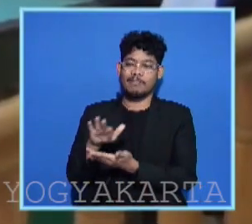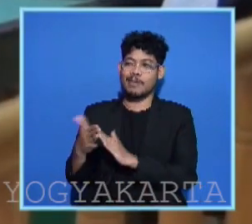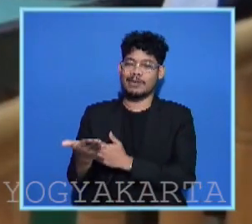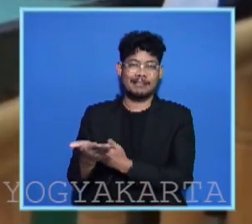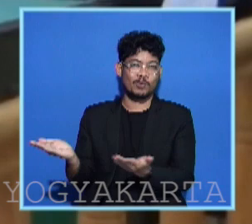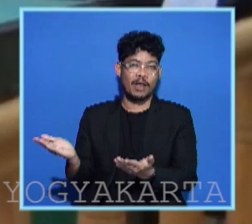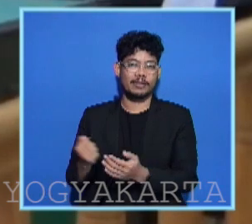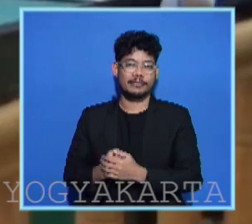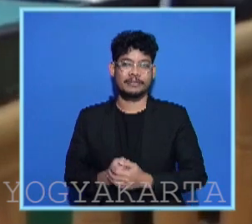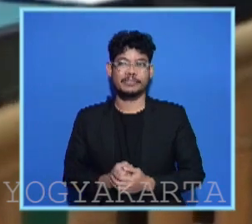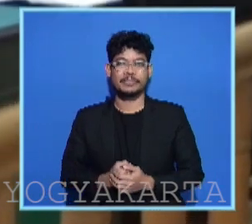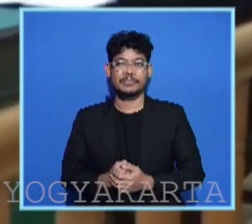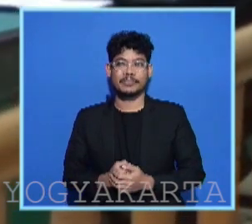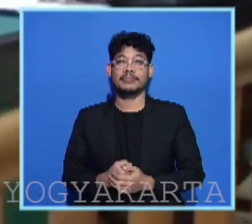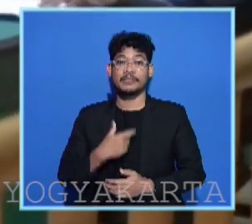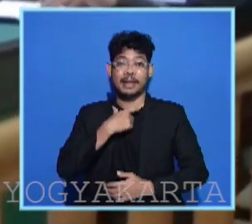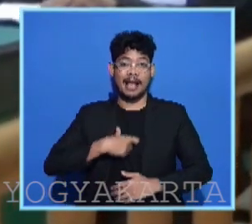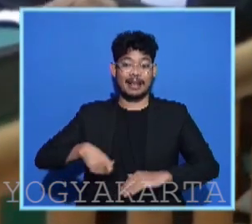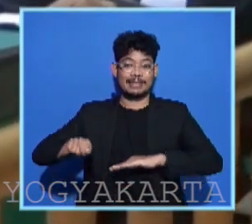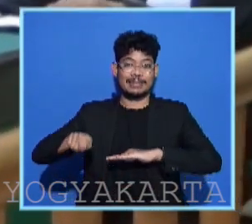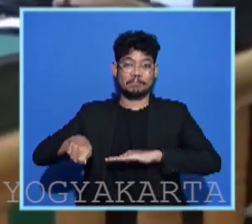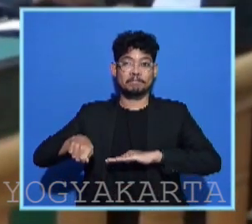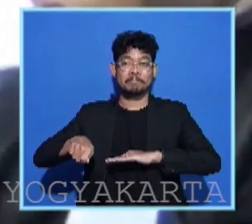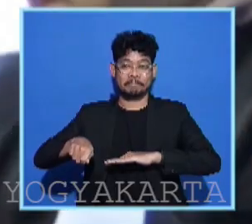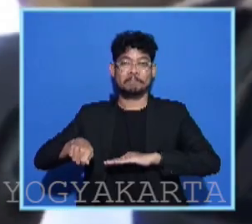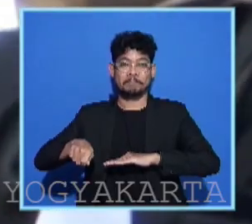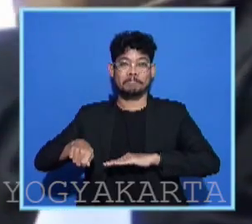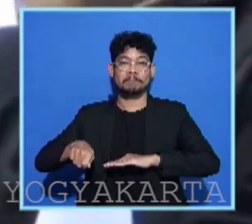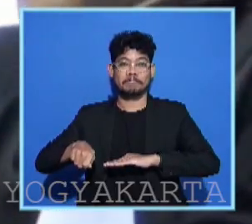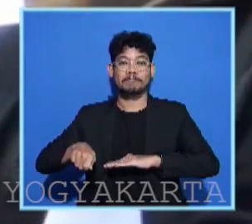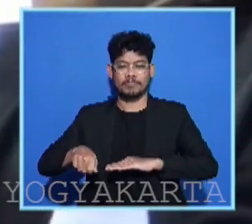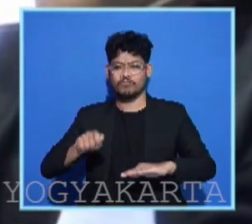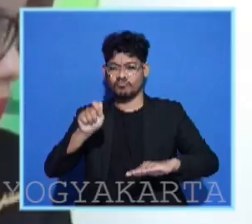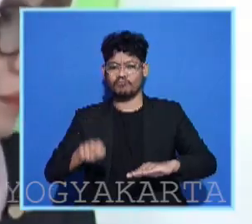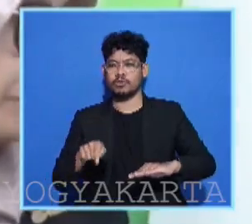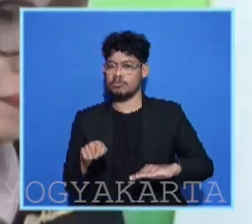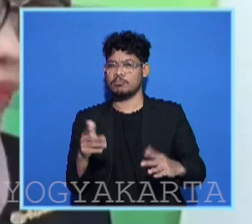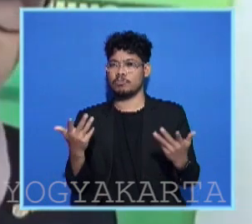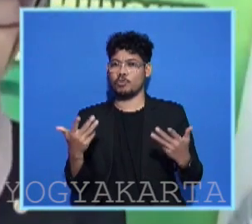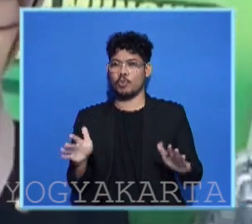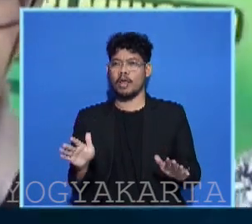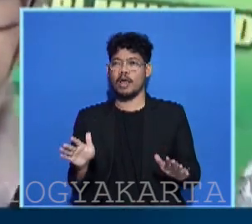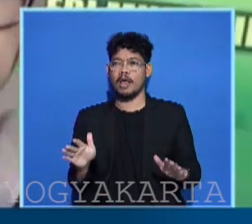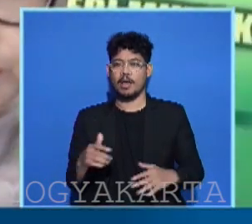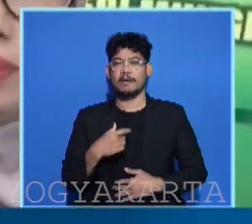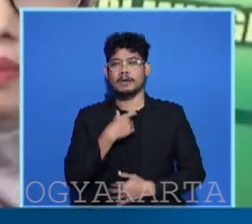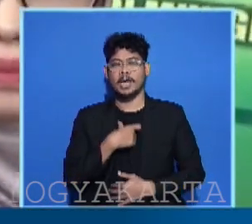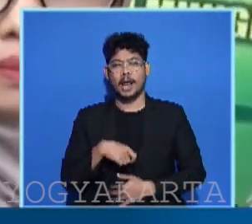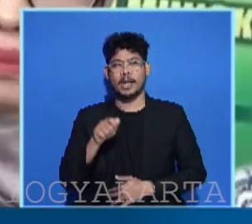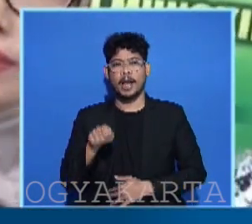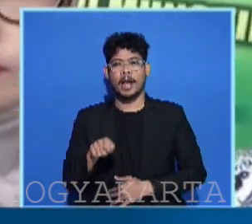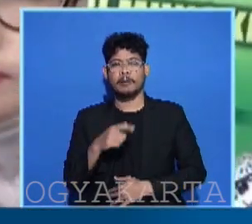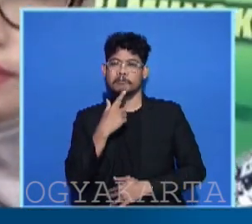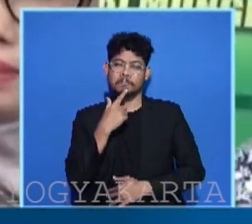Menyikapi putusan hakim tersebut, kuasa hukum terdakwa Deo Dava Syahdila menyatakan pikir-pikir. Dengan putusan ini, yang